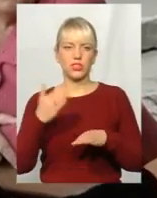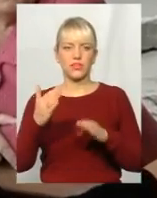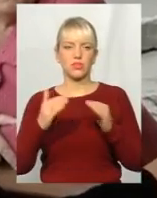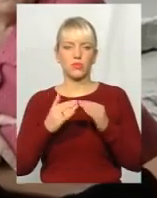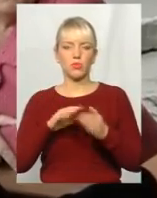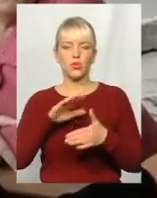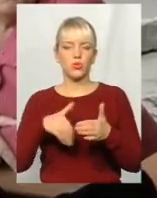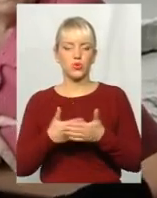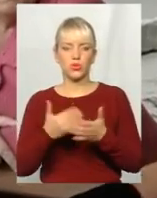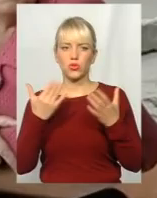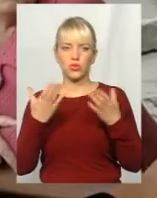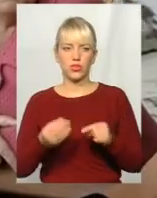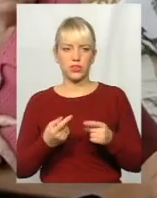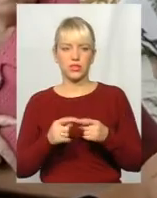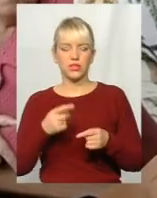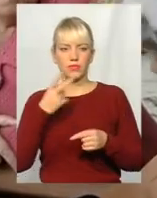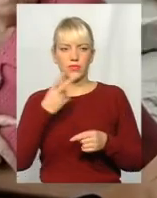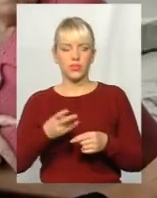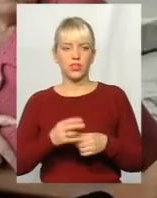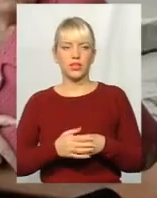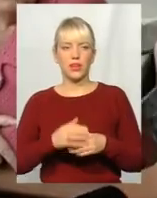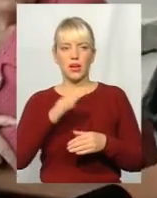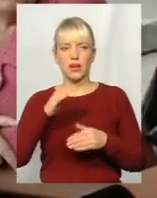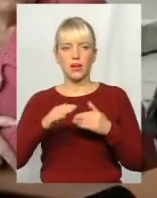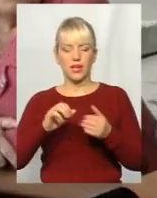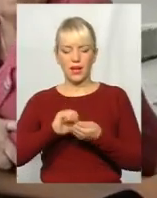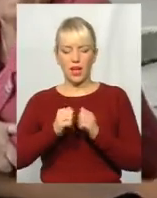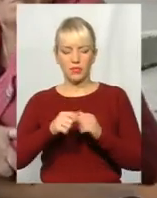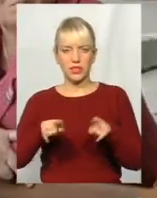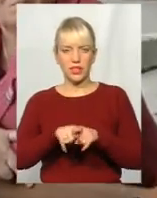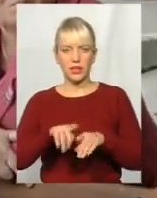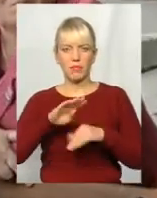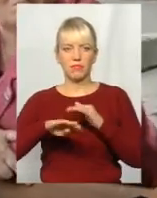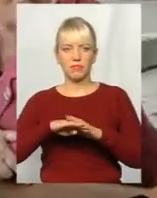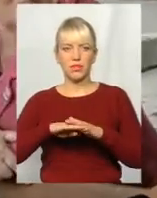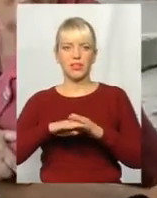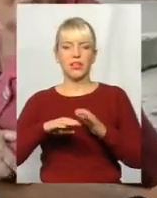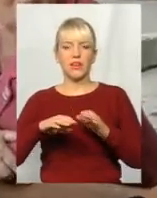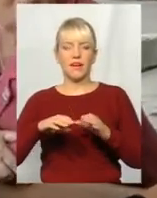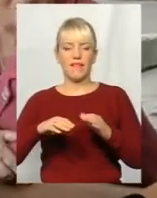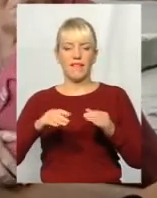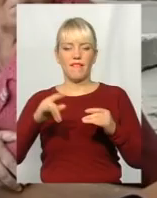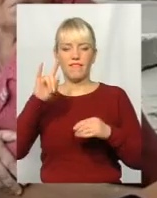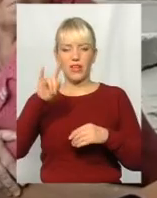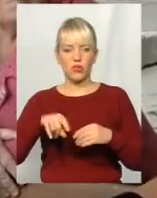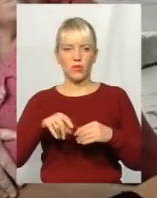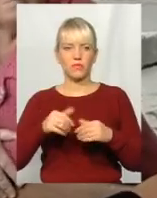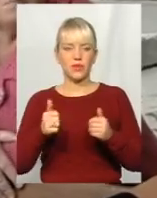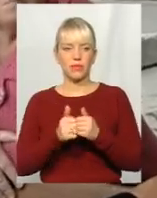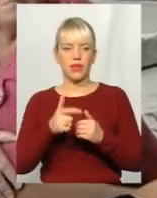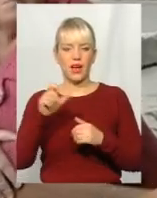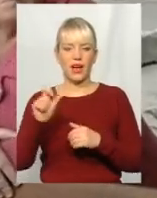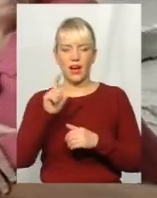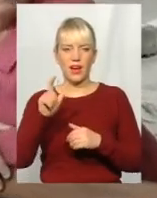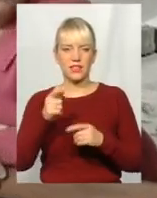І до сьогоднішнього дня отаких дві плями під вікном і возле цієї турби газової. І коли